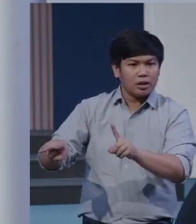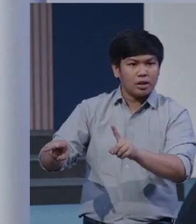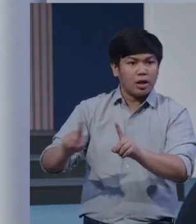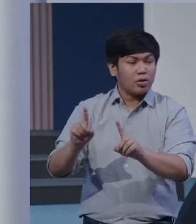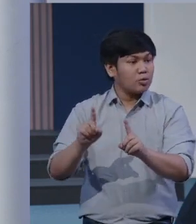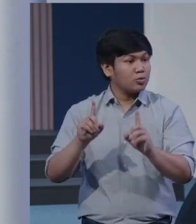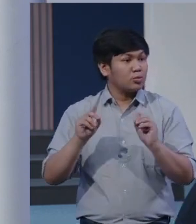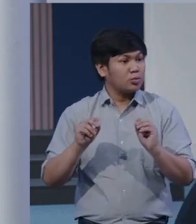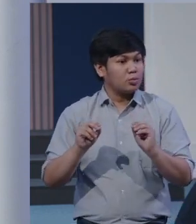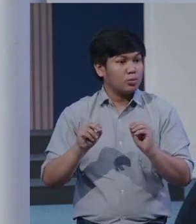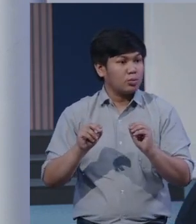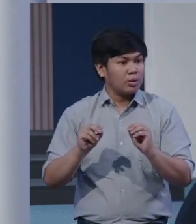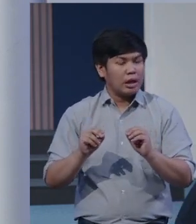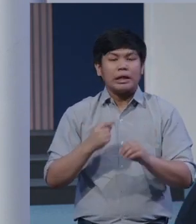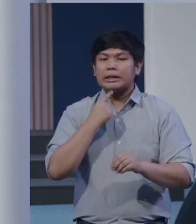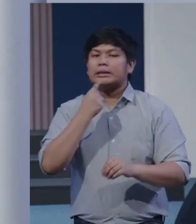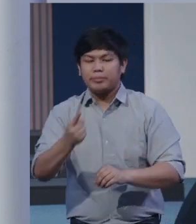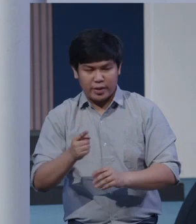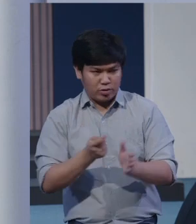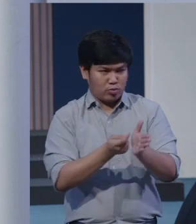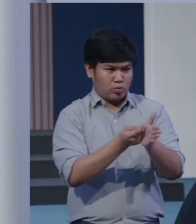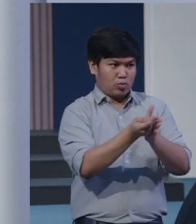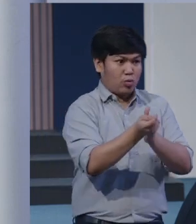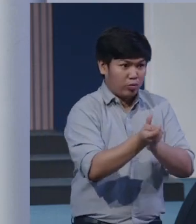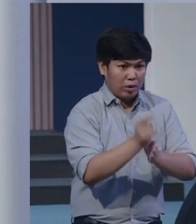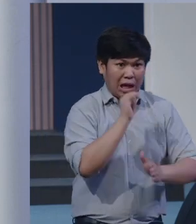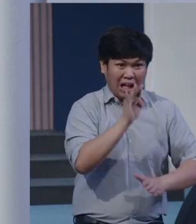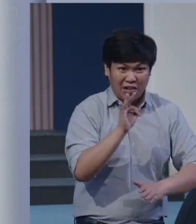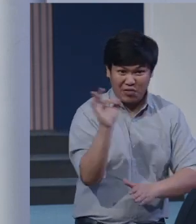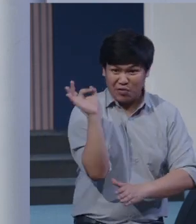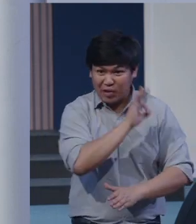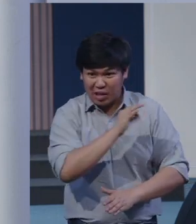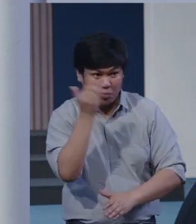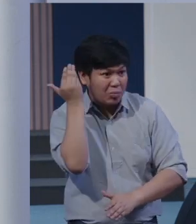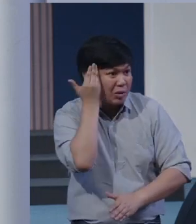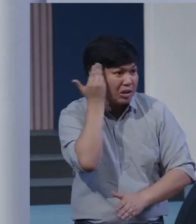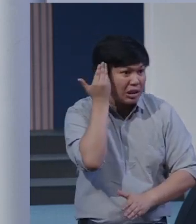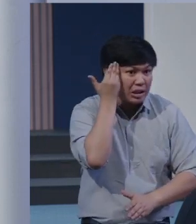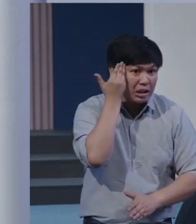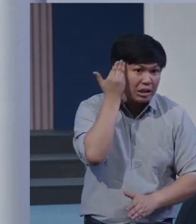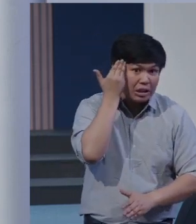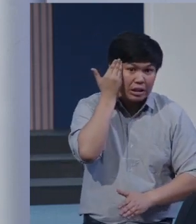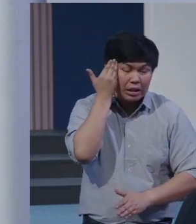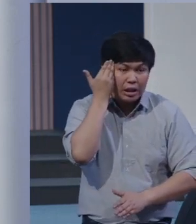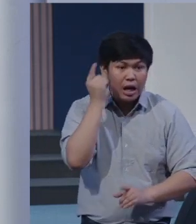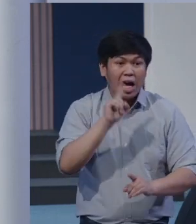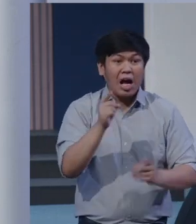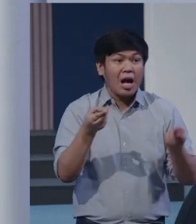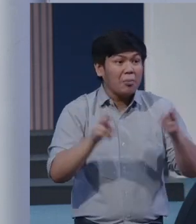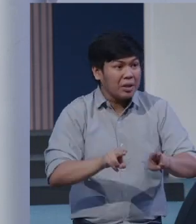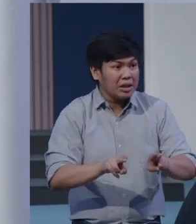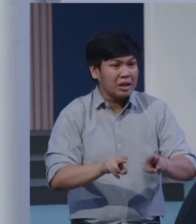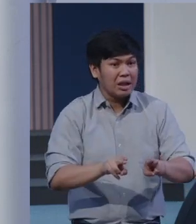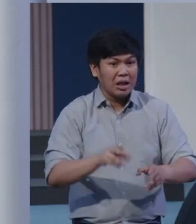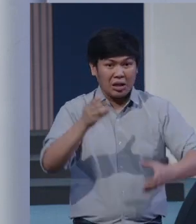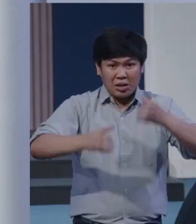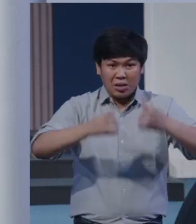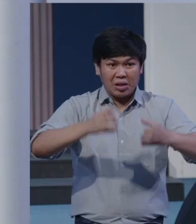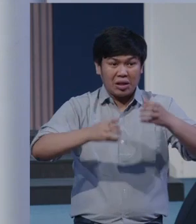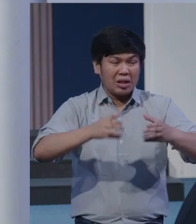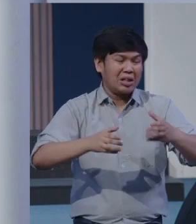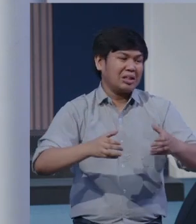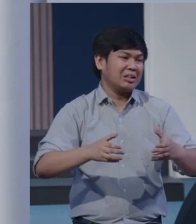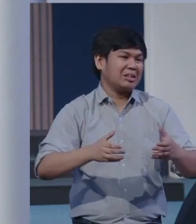Hwag do not bear fse Witness against your Neighbor levitico 6